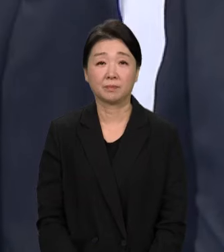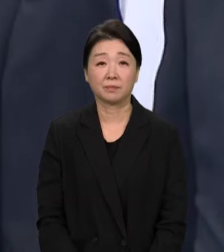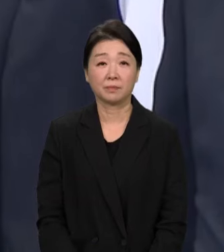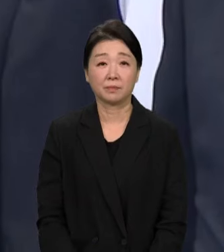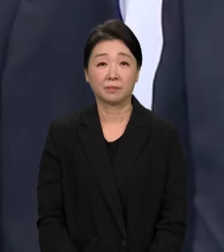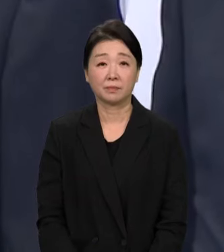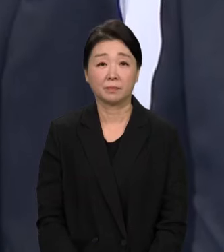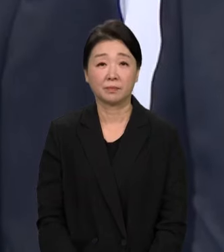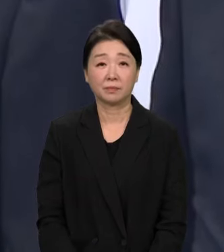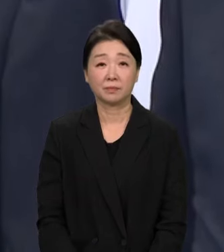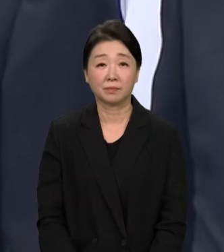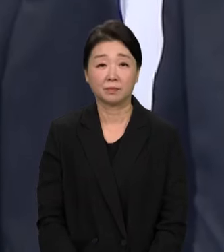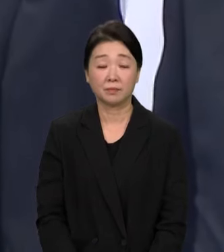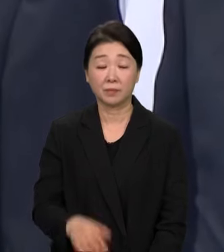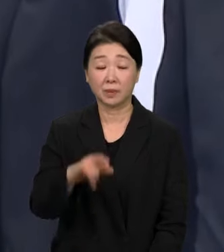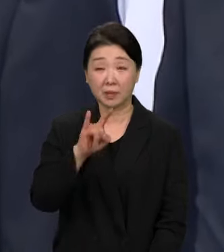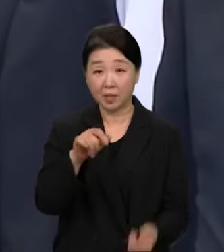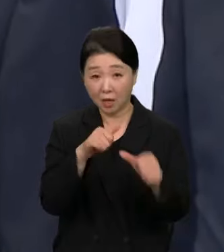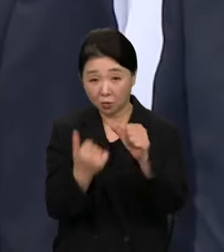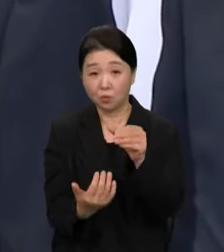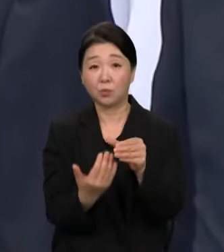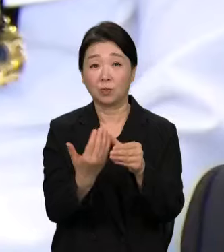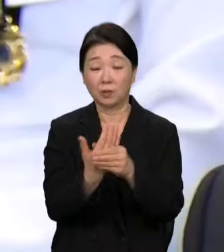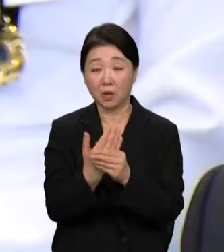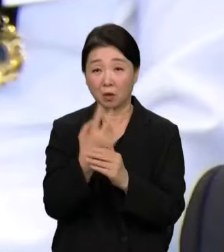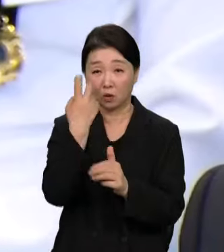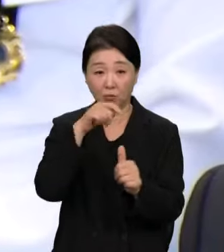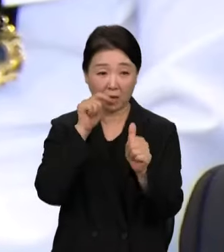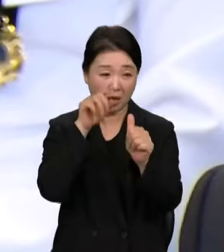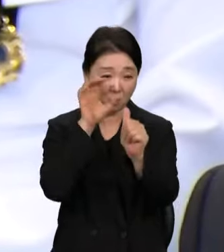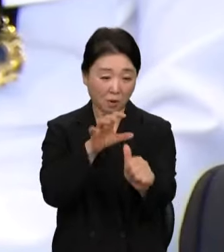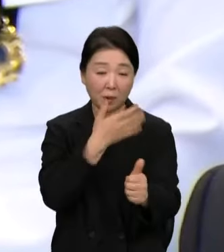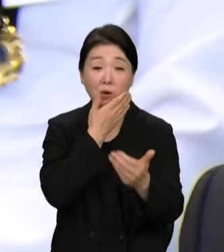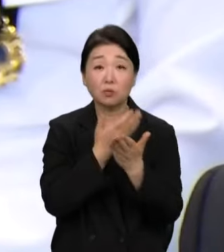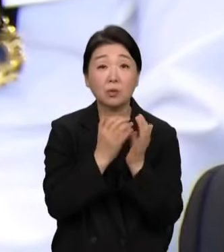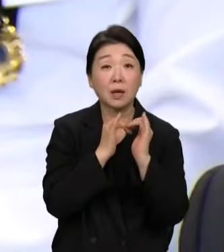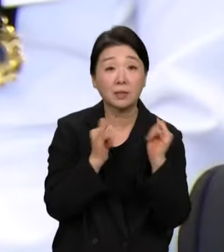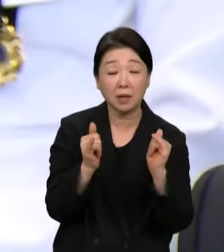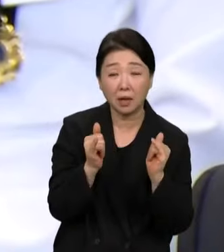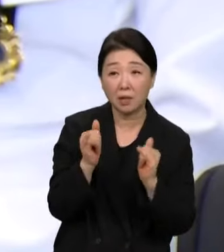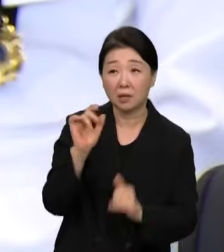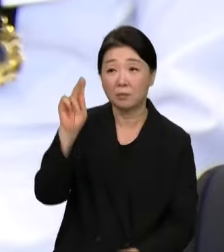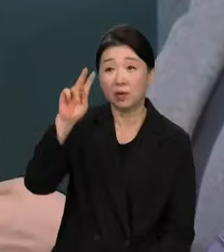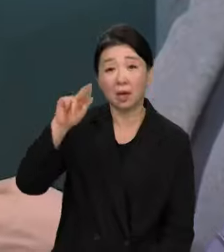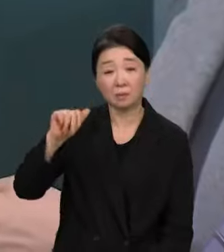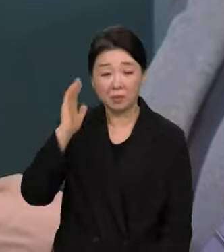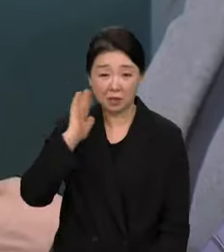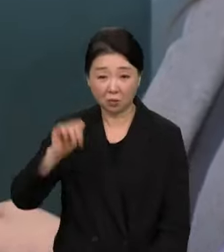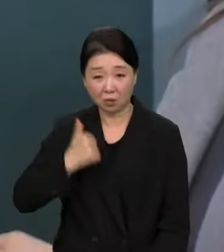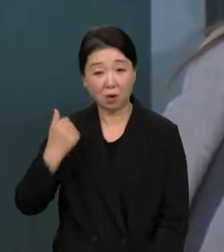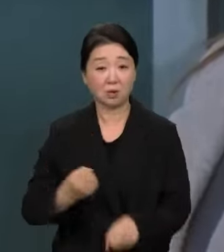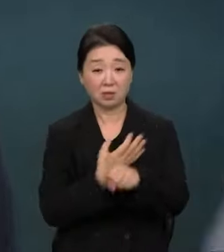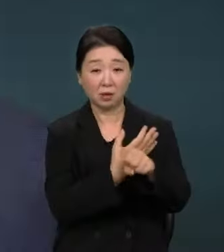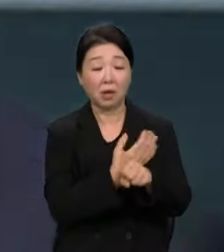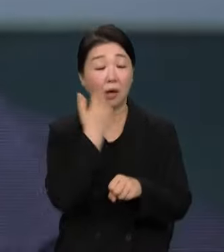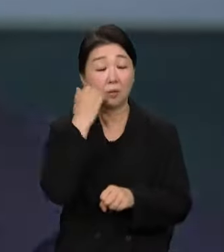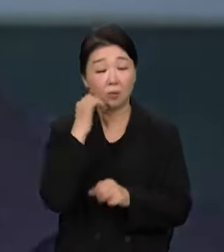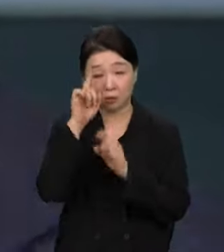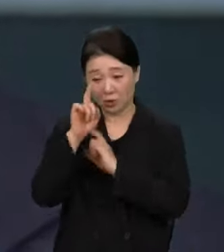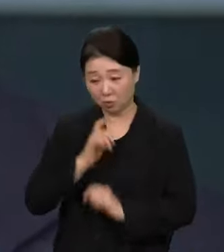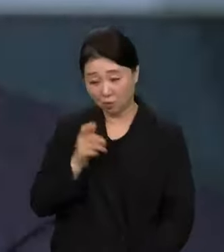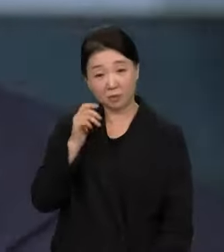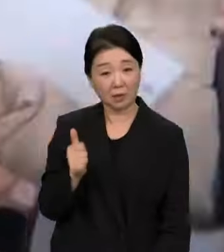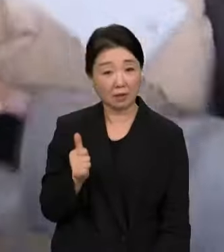입니다 최상병 순직 사건 수사 외압의 혹의 핵심이자 VIP 경로를 전한 인물 중 한 명으로 지목된 이종섭 전